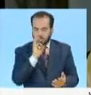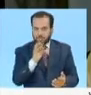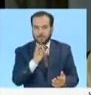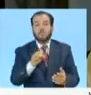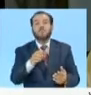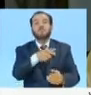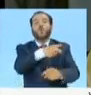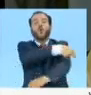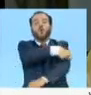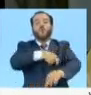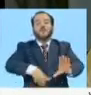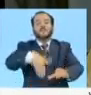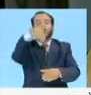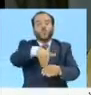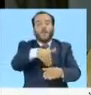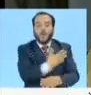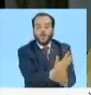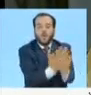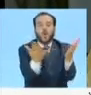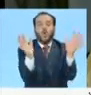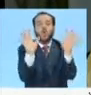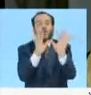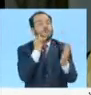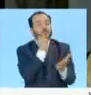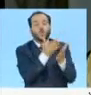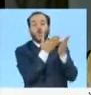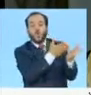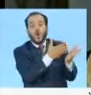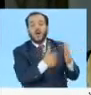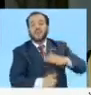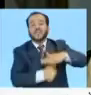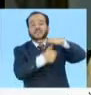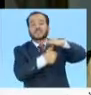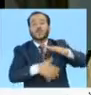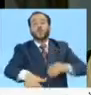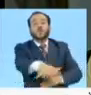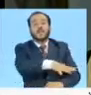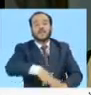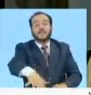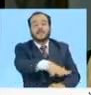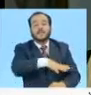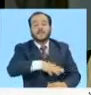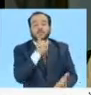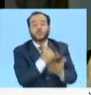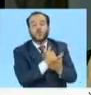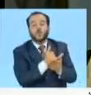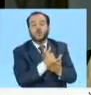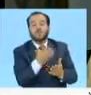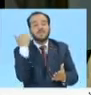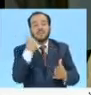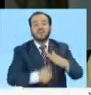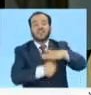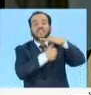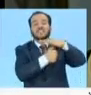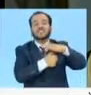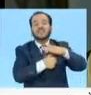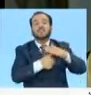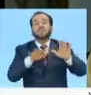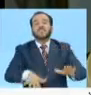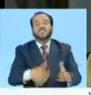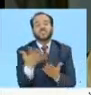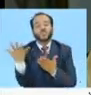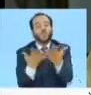حصل مجلس النواب على رئاسة المجلس الوطني الذي كان بيد رئيس مجلس